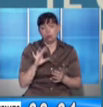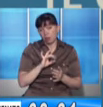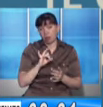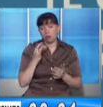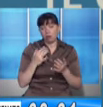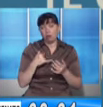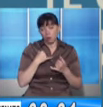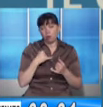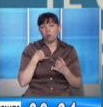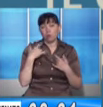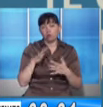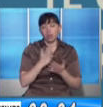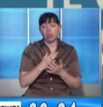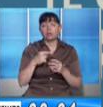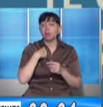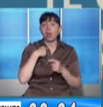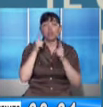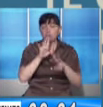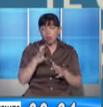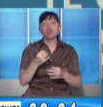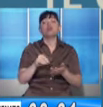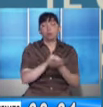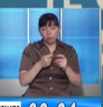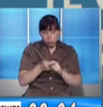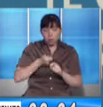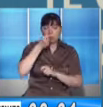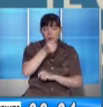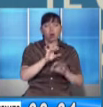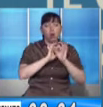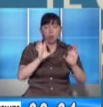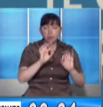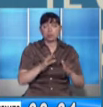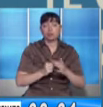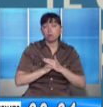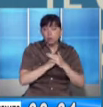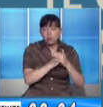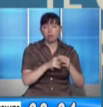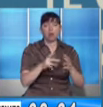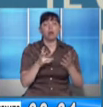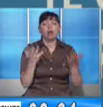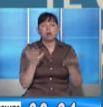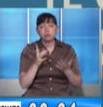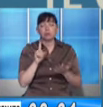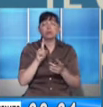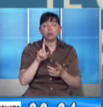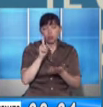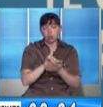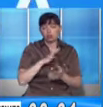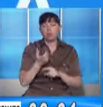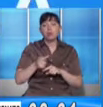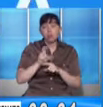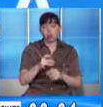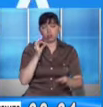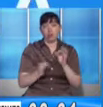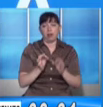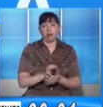este și o contestație, apropo, deja depusă la Curtea Constituțională, o să câștigăm acolo, o să explicăm curții foarte clar că trebuie să fie mai multă echitate. Deci